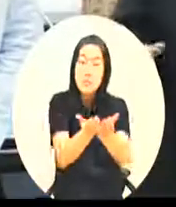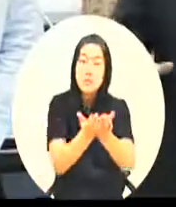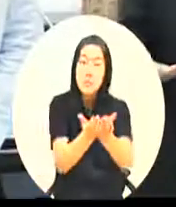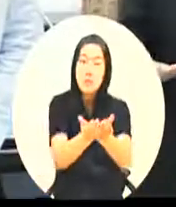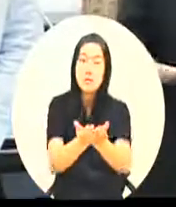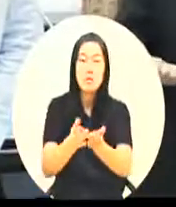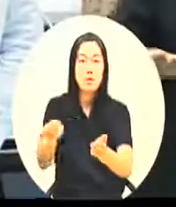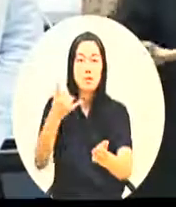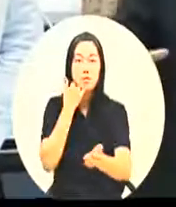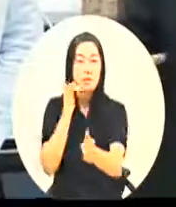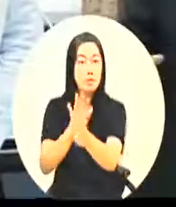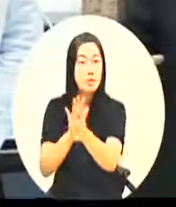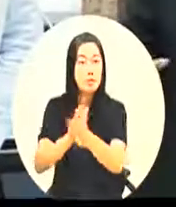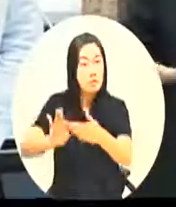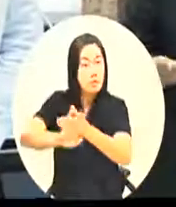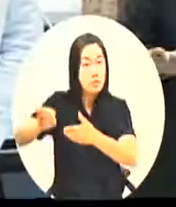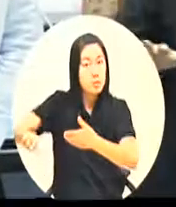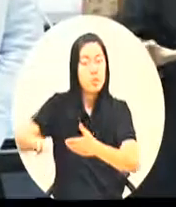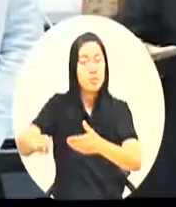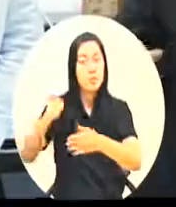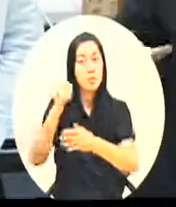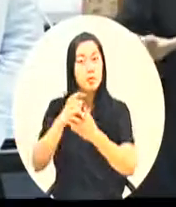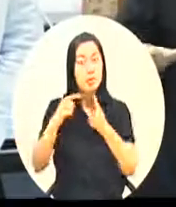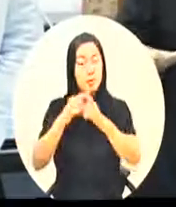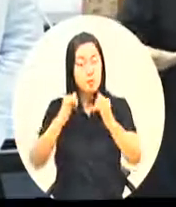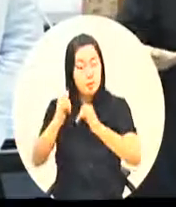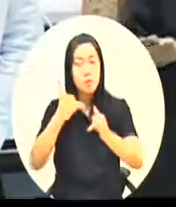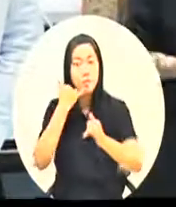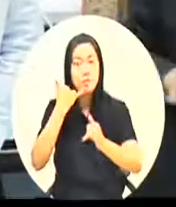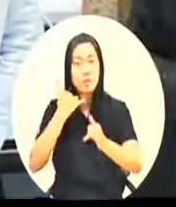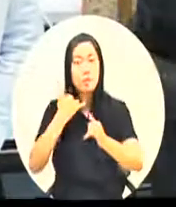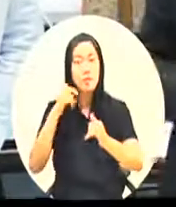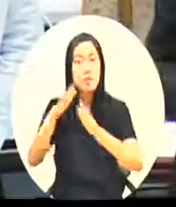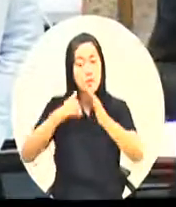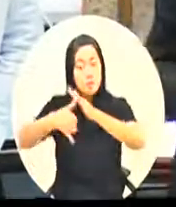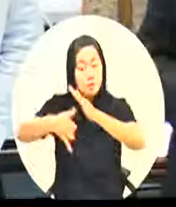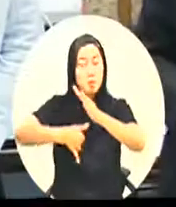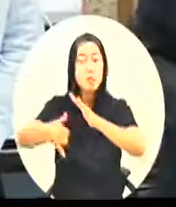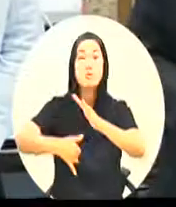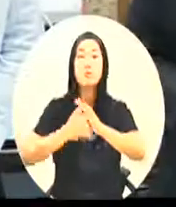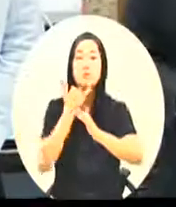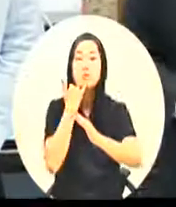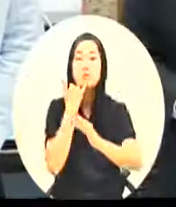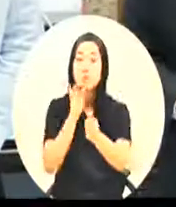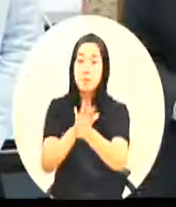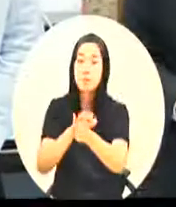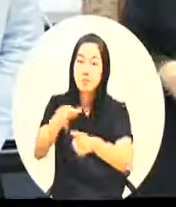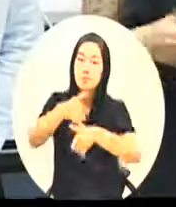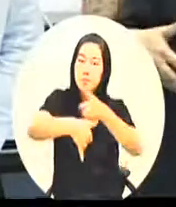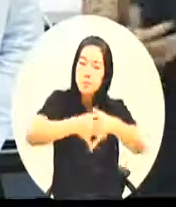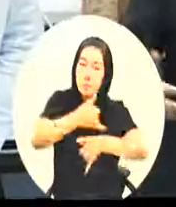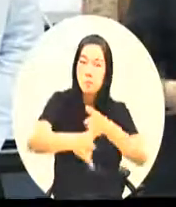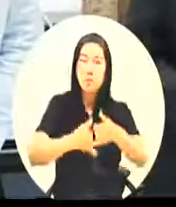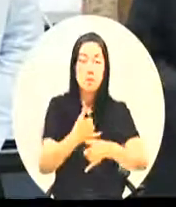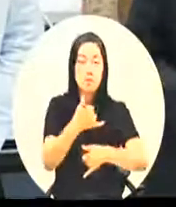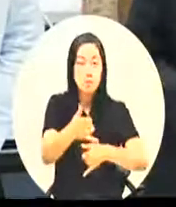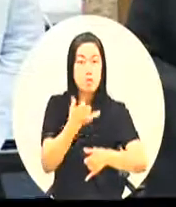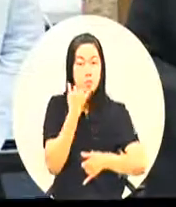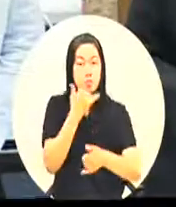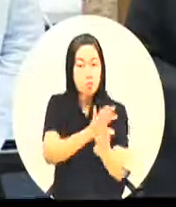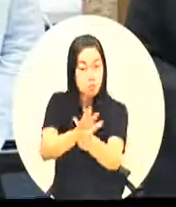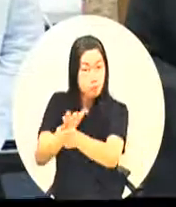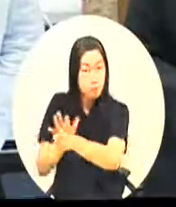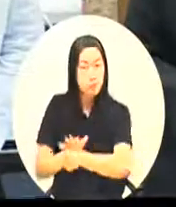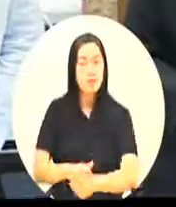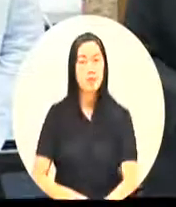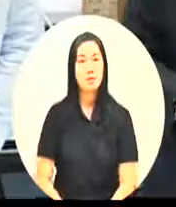去协助其他市民朋友需要进出这个哈马星生活的这一种需求，或是来进行休闲